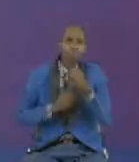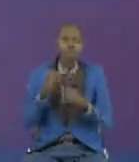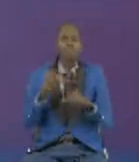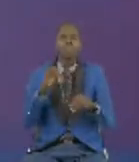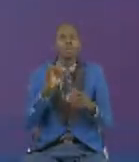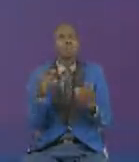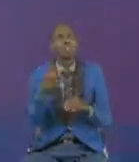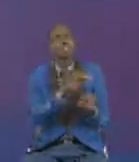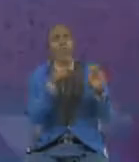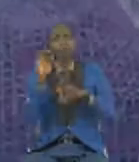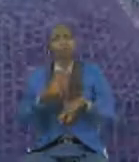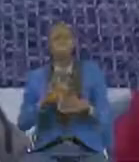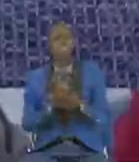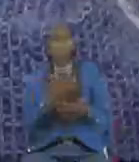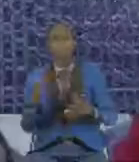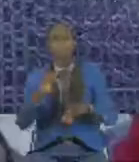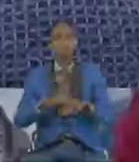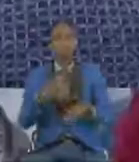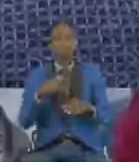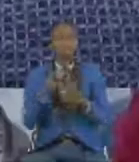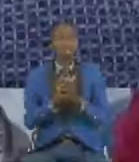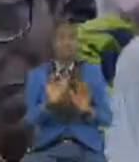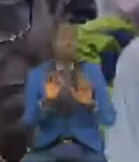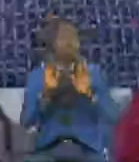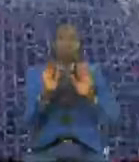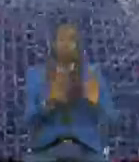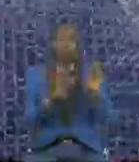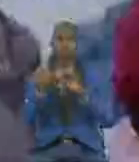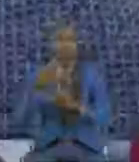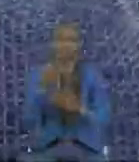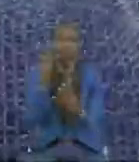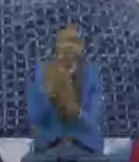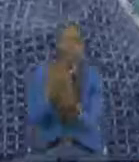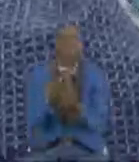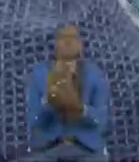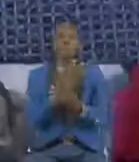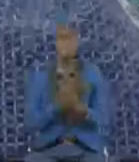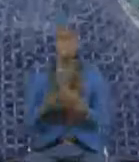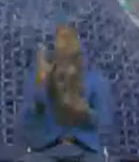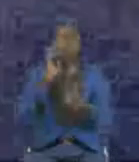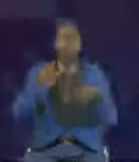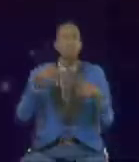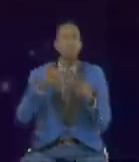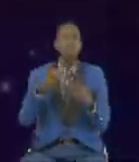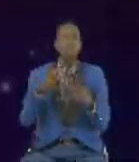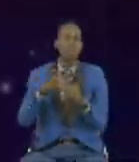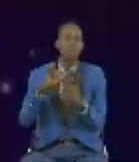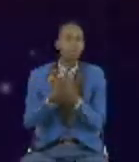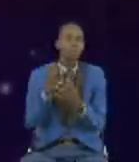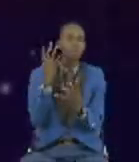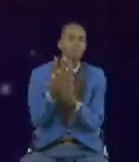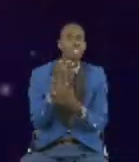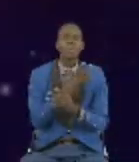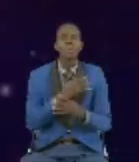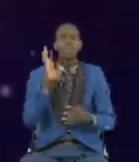Oh, ils m'ont affligé cela. Cette peur est comme la prison. Et les gens vont se cacher. Les gens vont se retrouver dans leur prison. Et